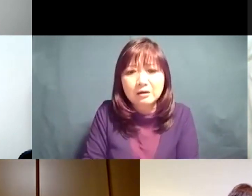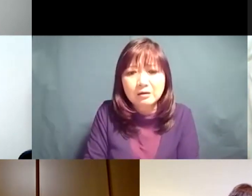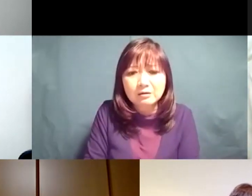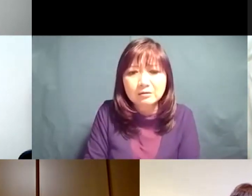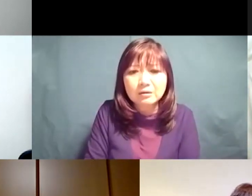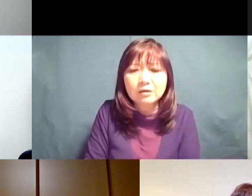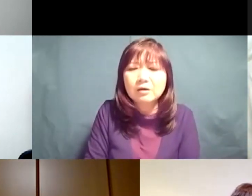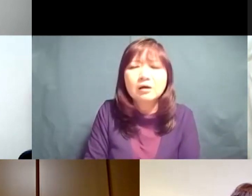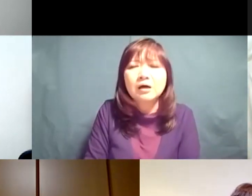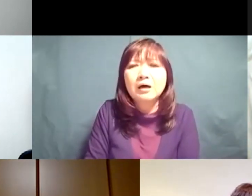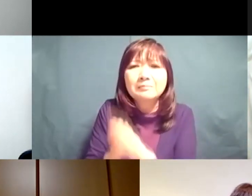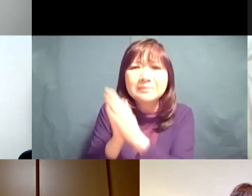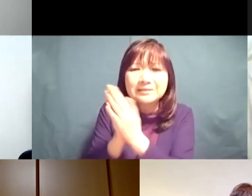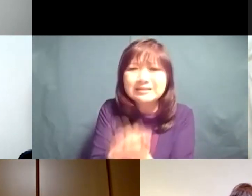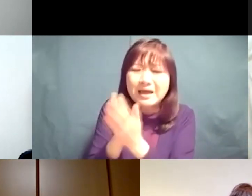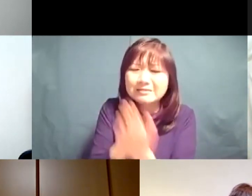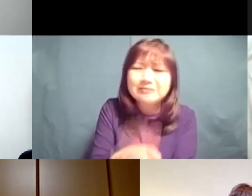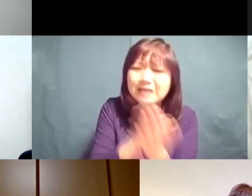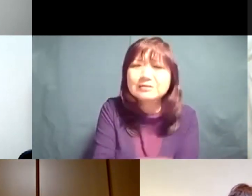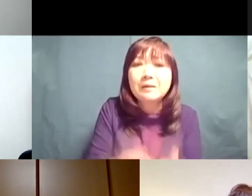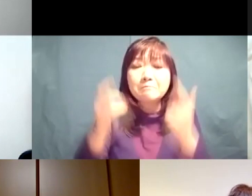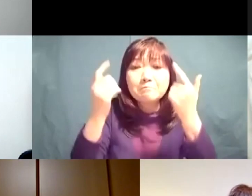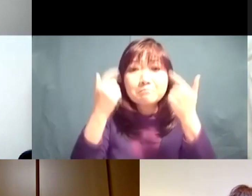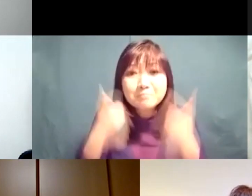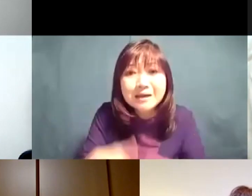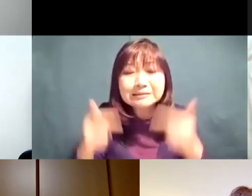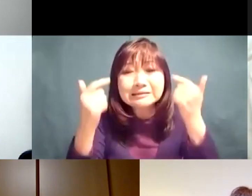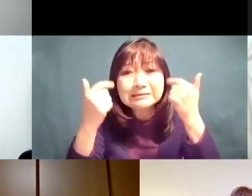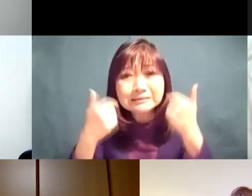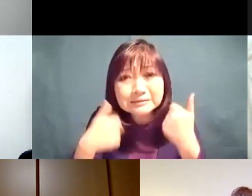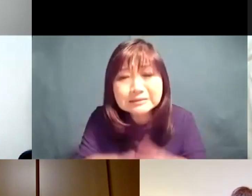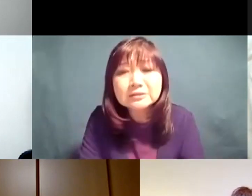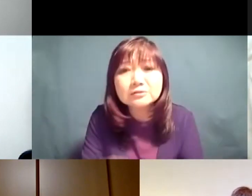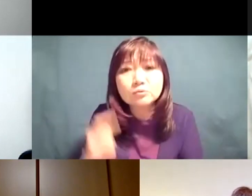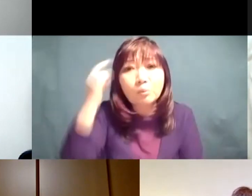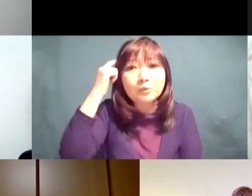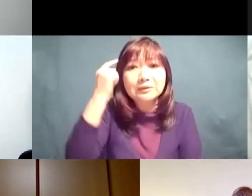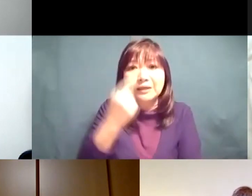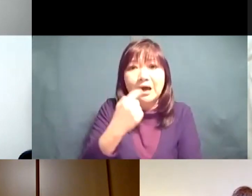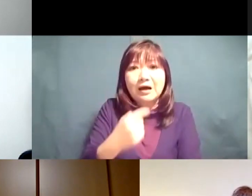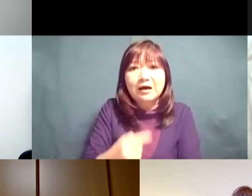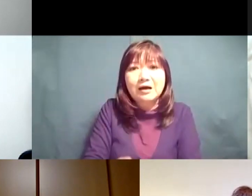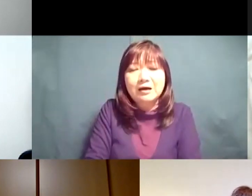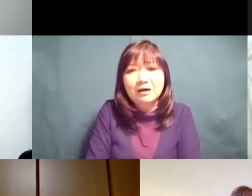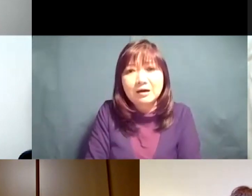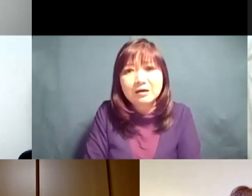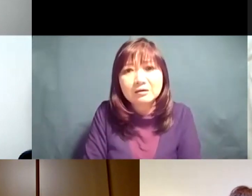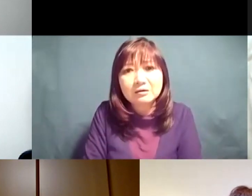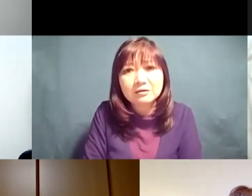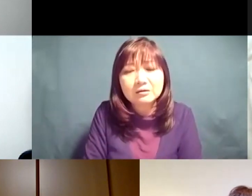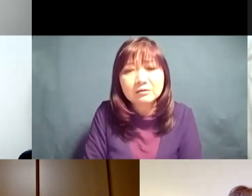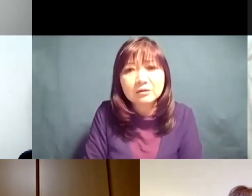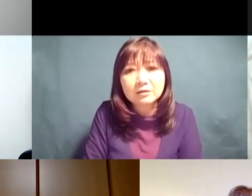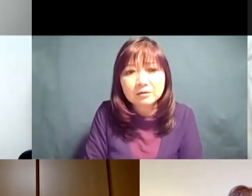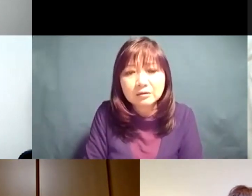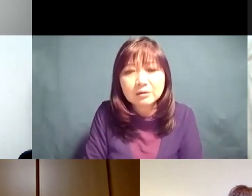もう死んでくれと思わない日は一日もなかったく